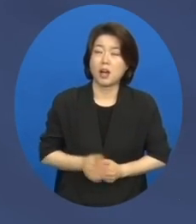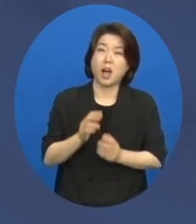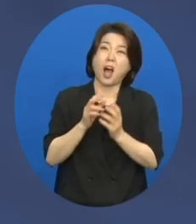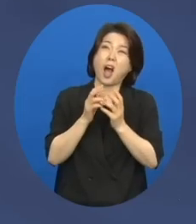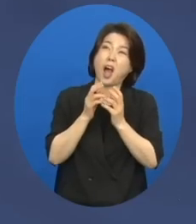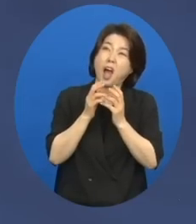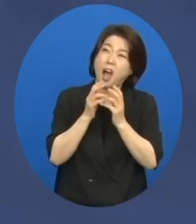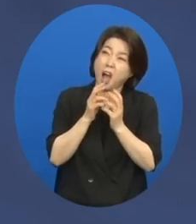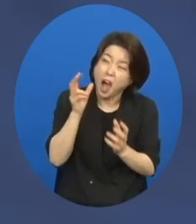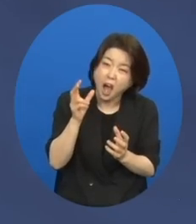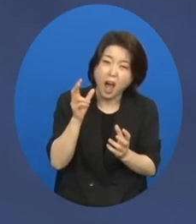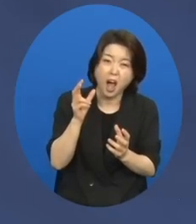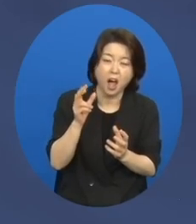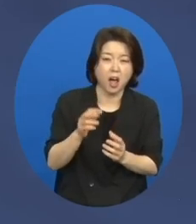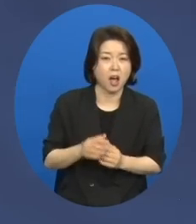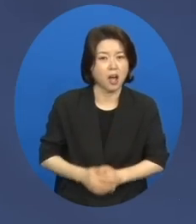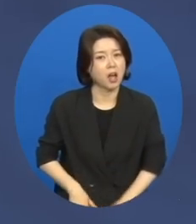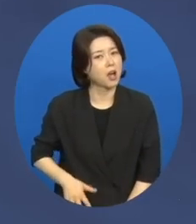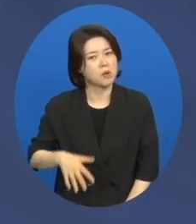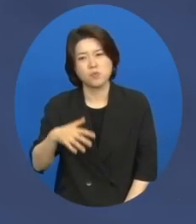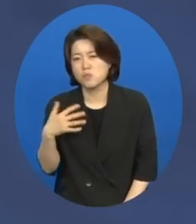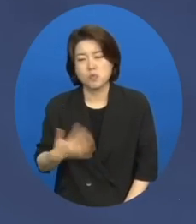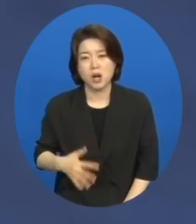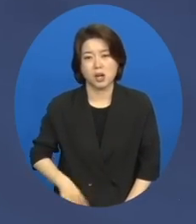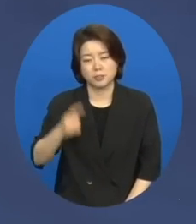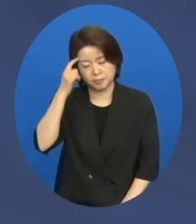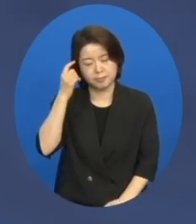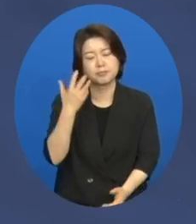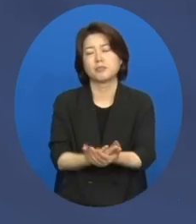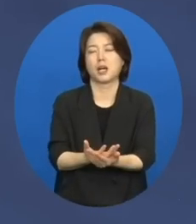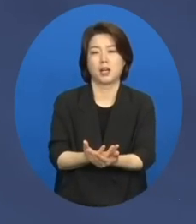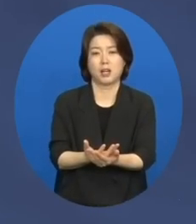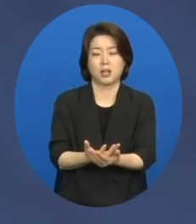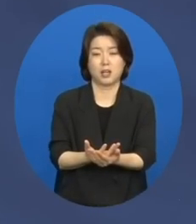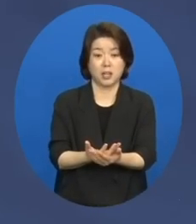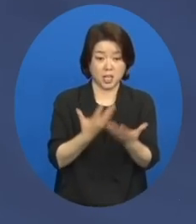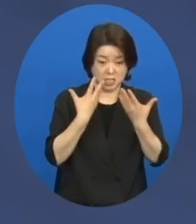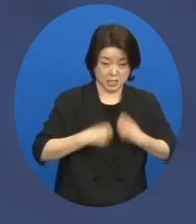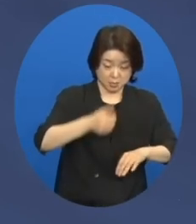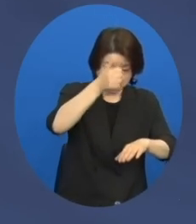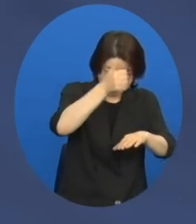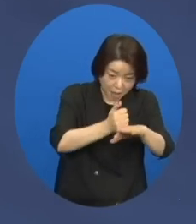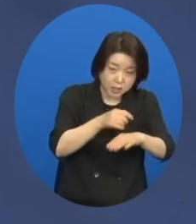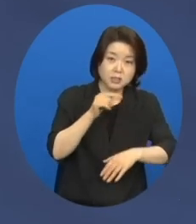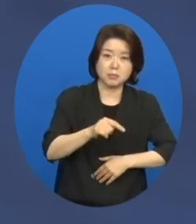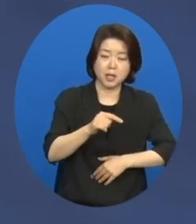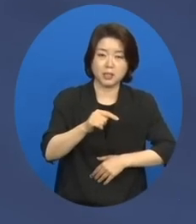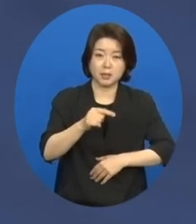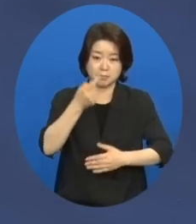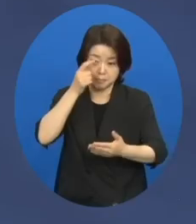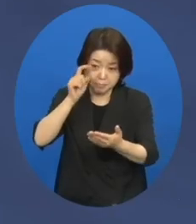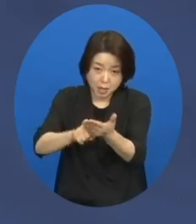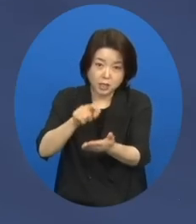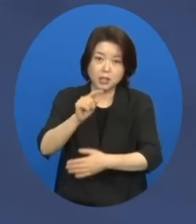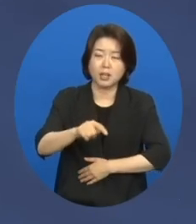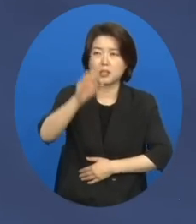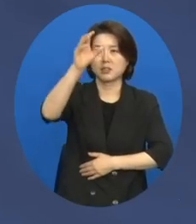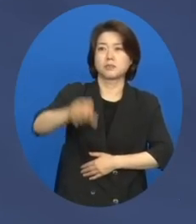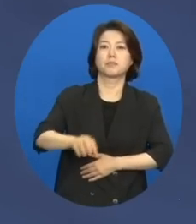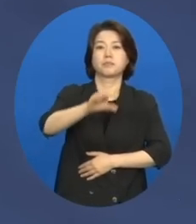하고 와, 그 충격, 그 절망 끝에서 발견한